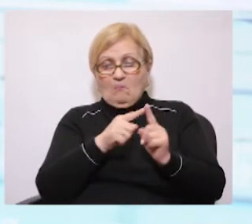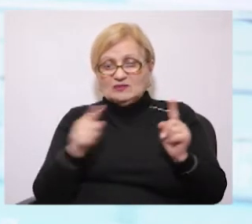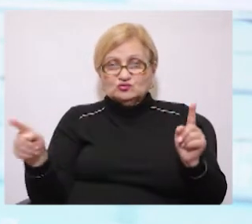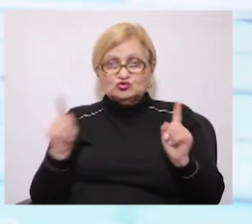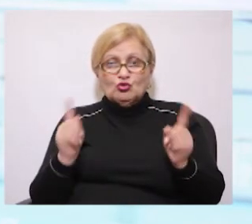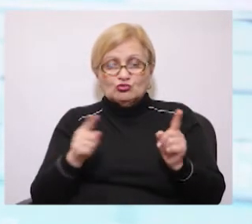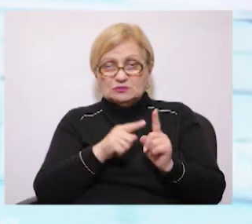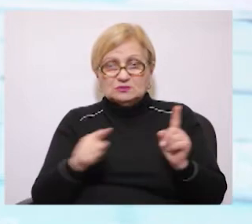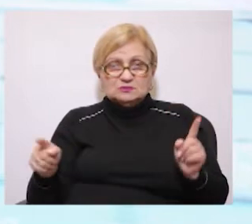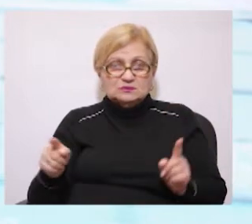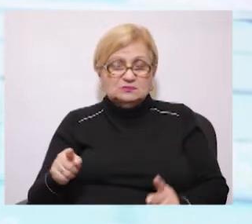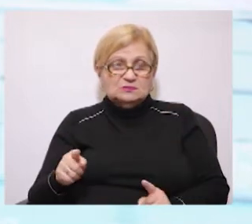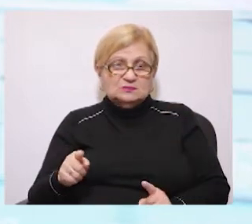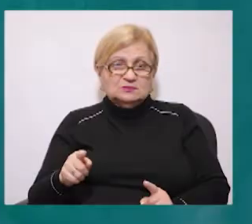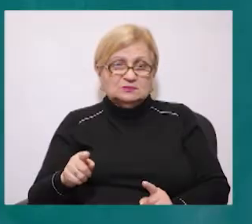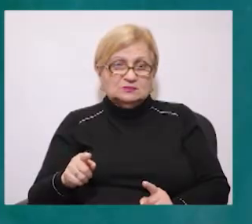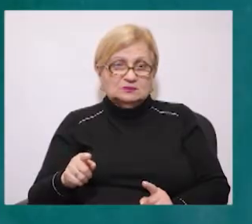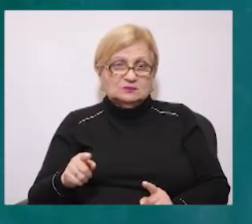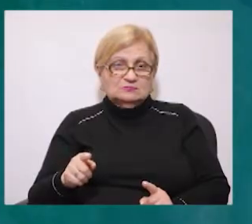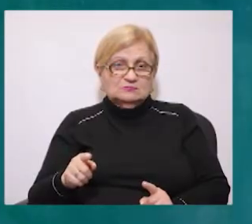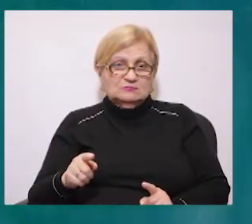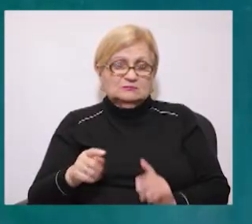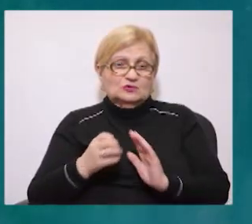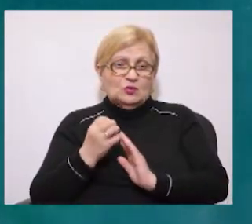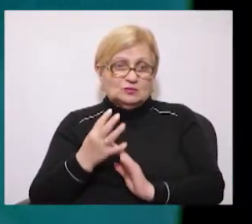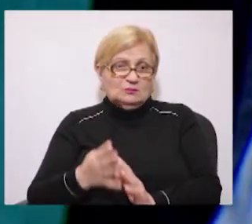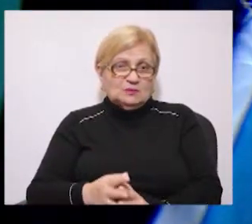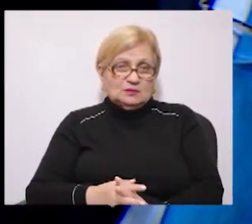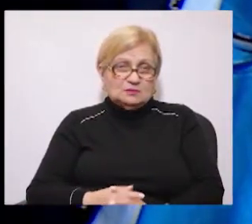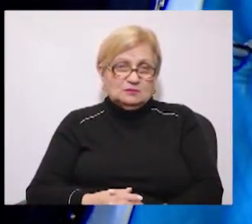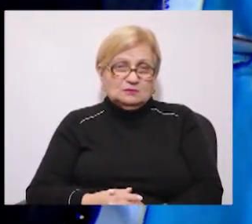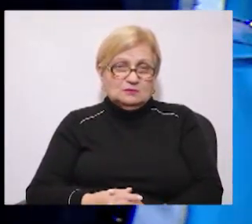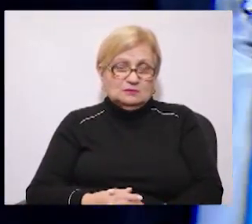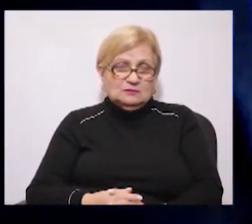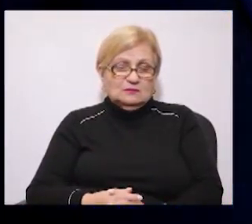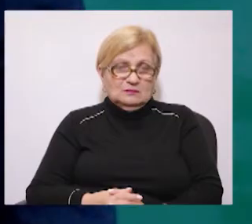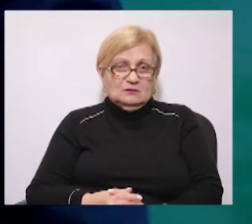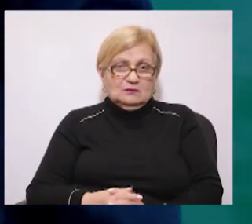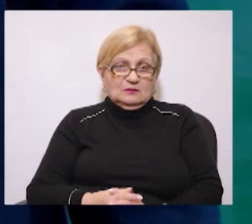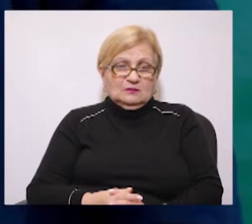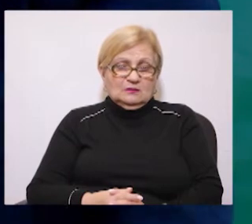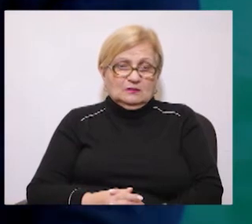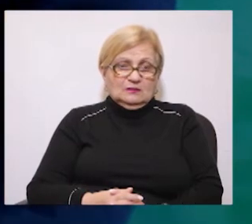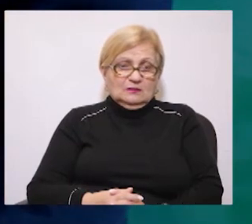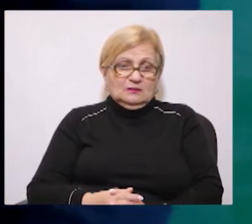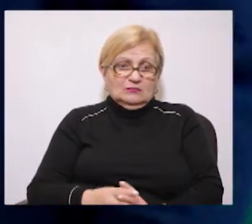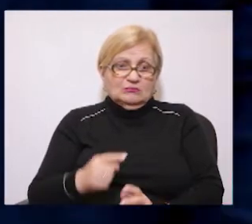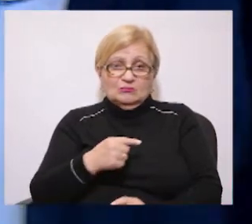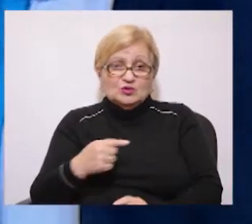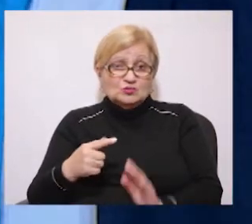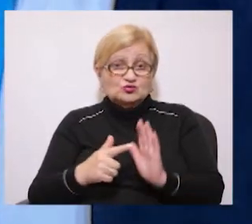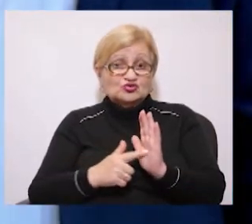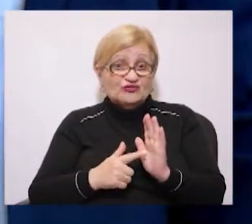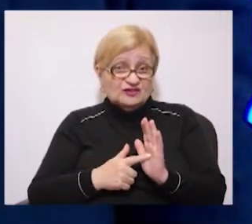რამდენი ერთეულია? 1 2 3 4 5 6 7 8 9 10 11 12 13 14. მინუს 7.